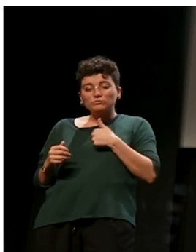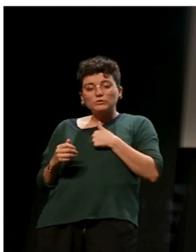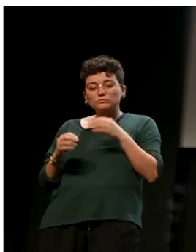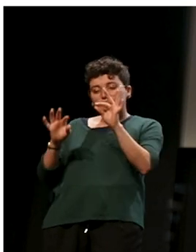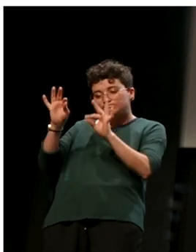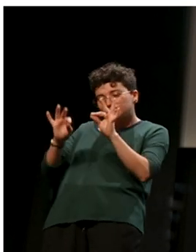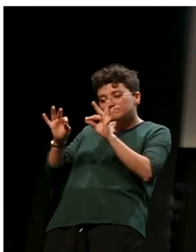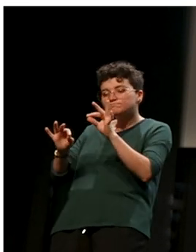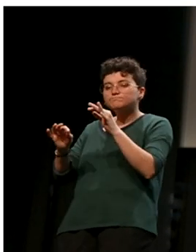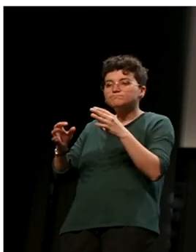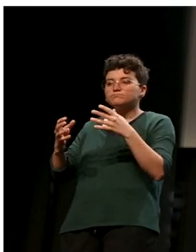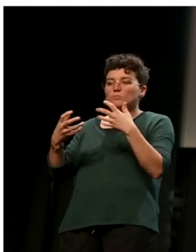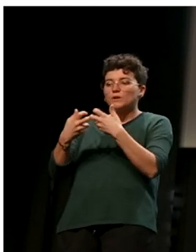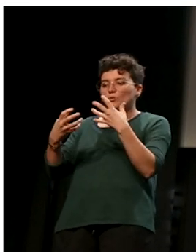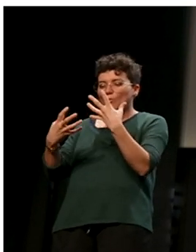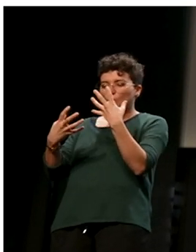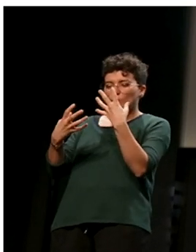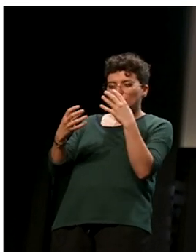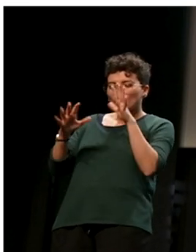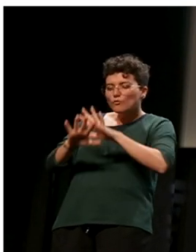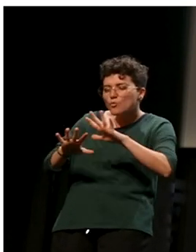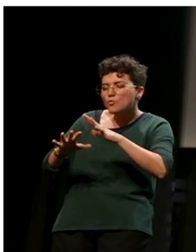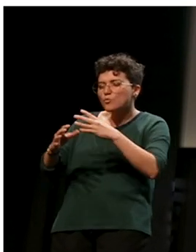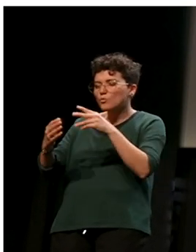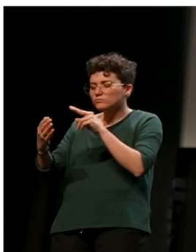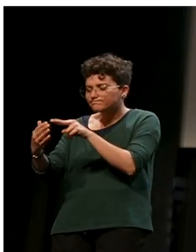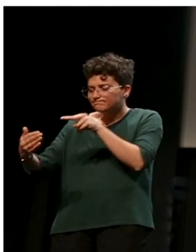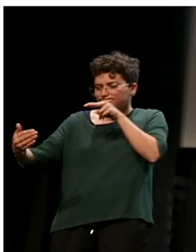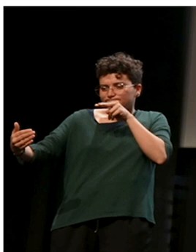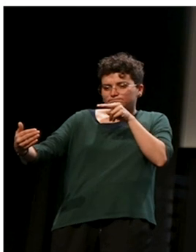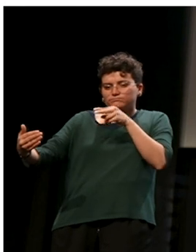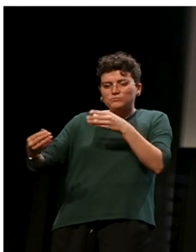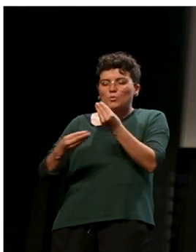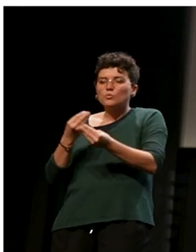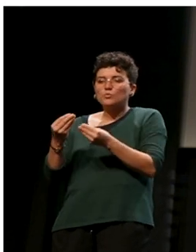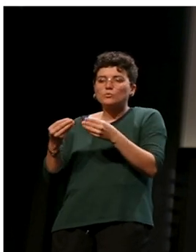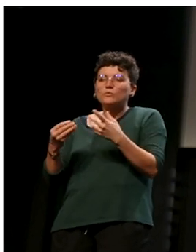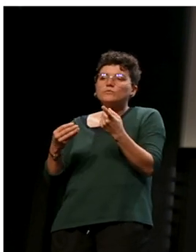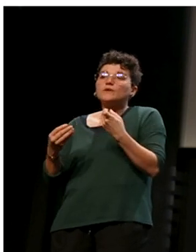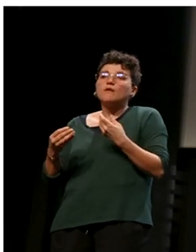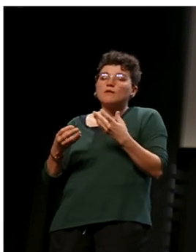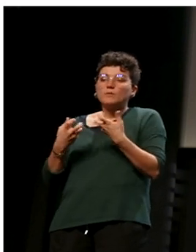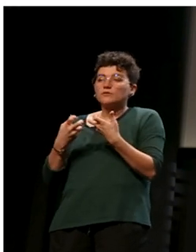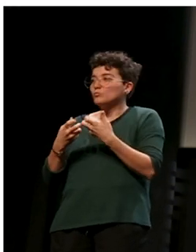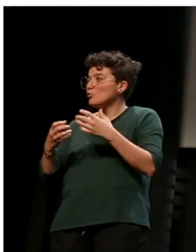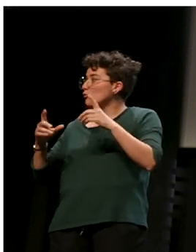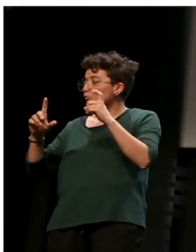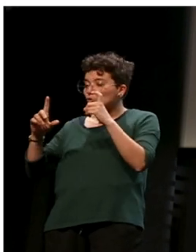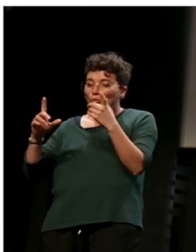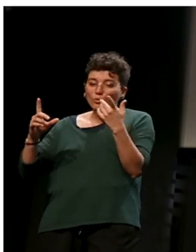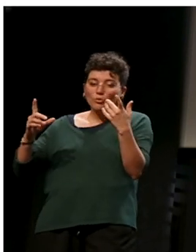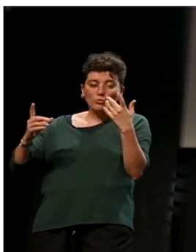jouer sur des niveaux de flou, de profondeur de champ, avec ma formation de photo, en disant ben, je vais comme, faire comme si je vais